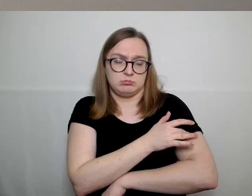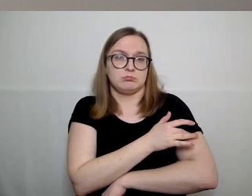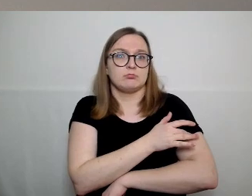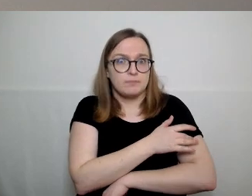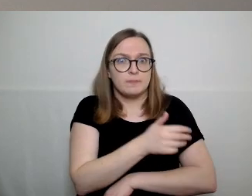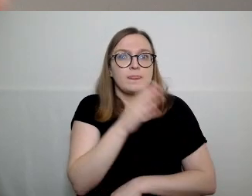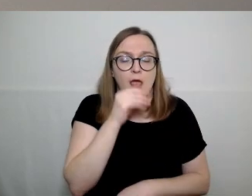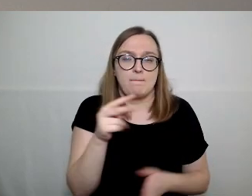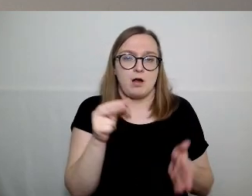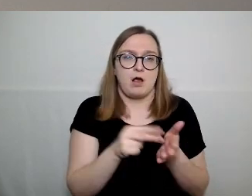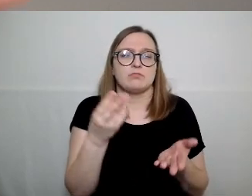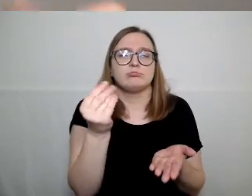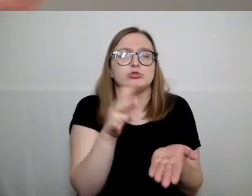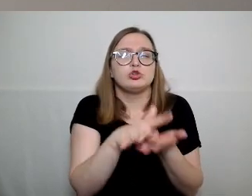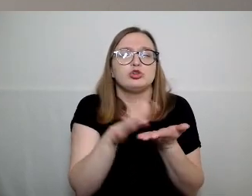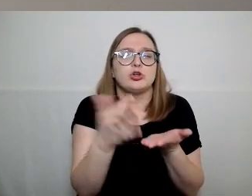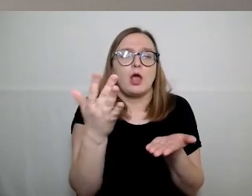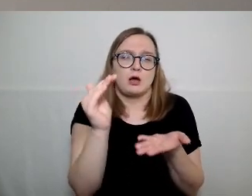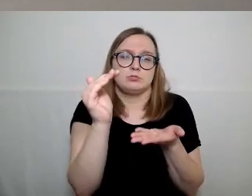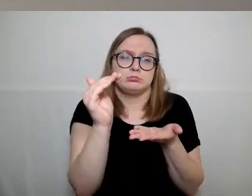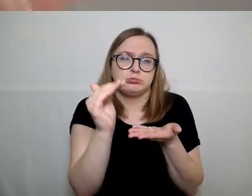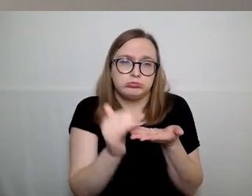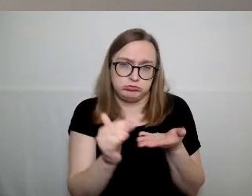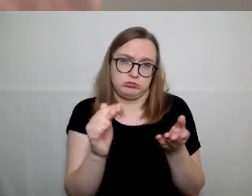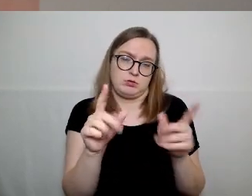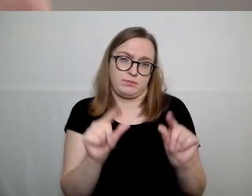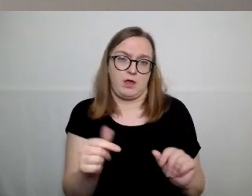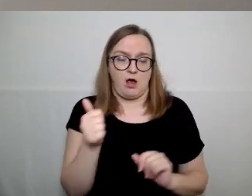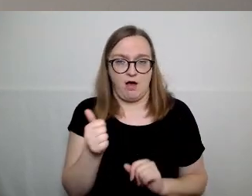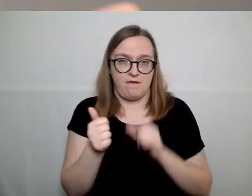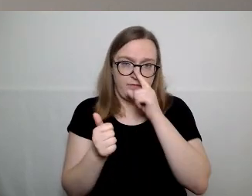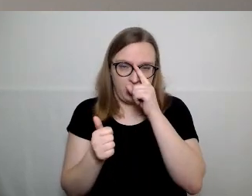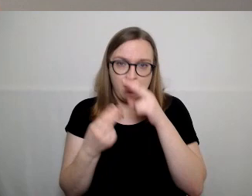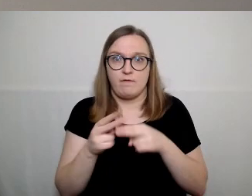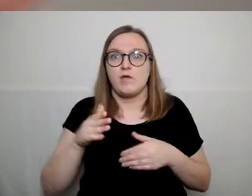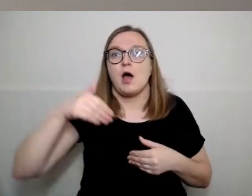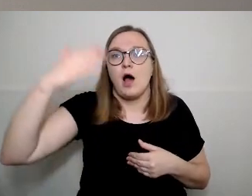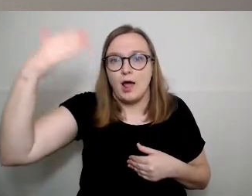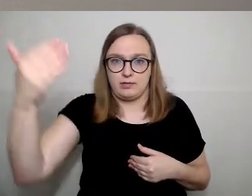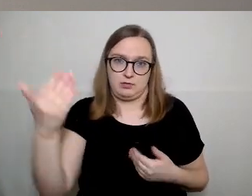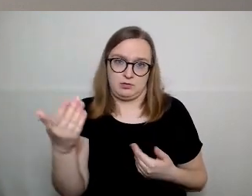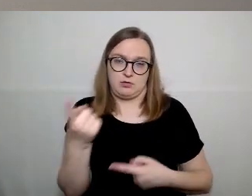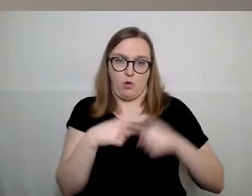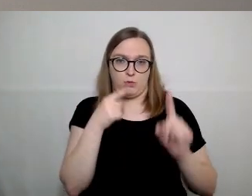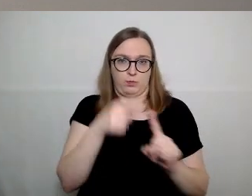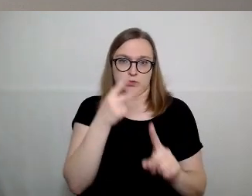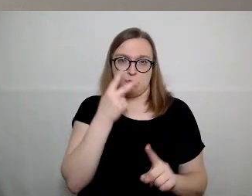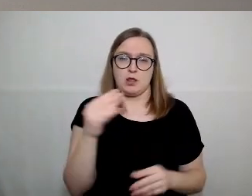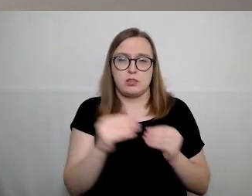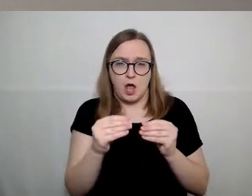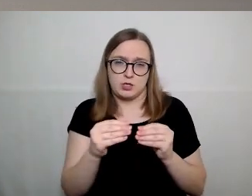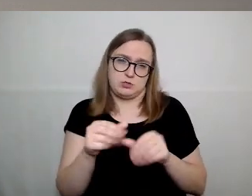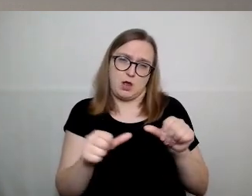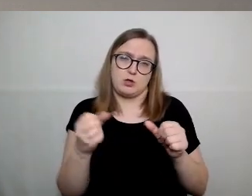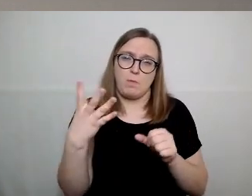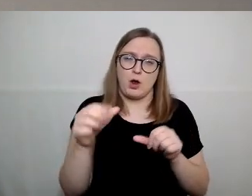kaštų, reiškia amortizuojant tuos kaštus, taip ateityje kaip investicija po 10-15 metų vandens